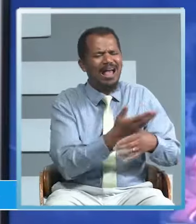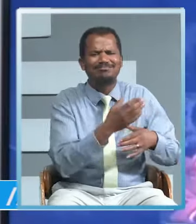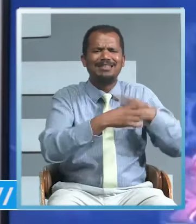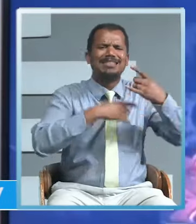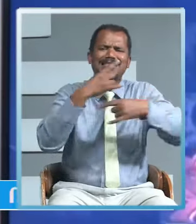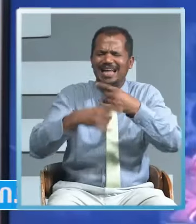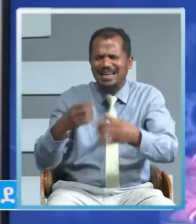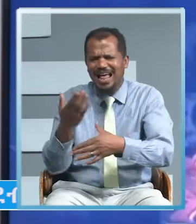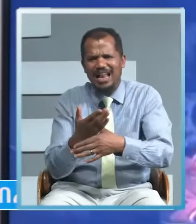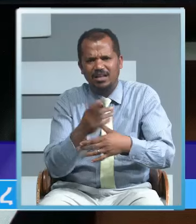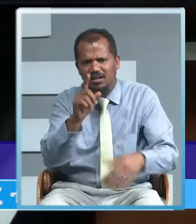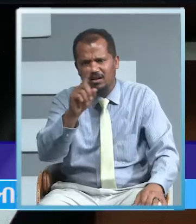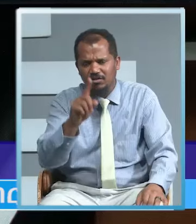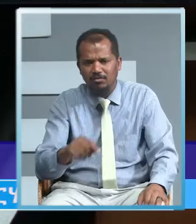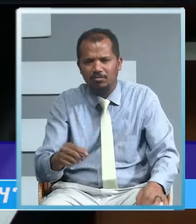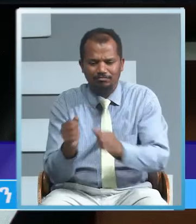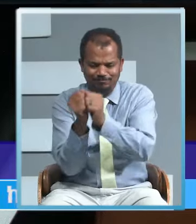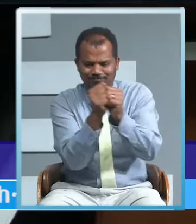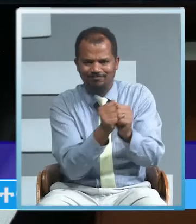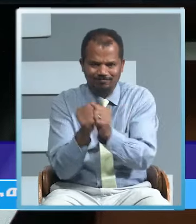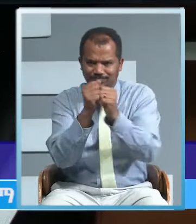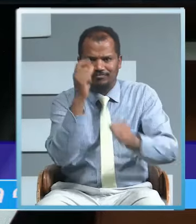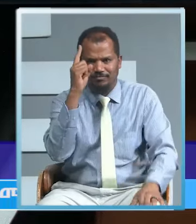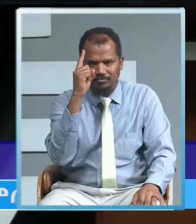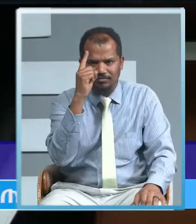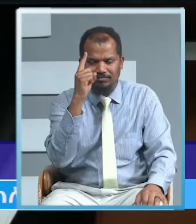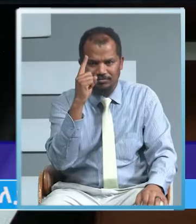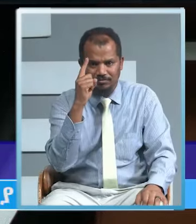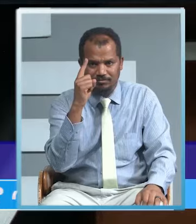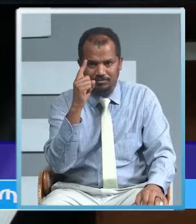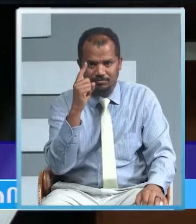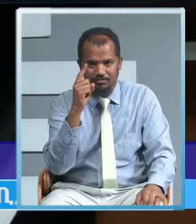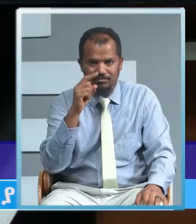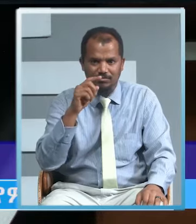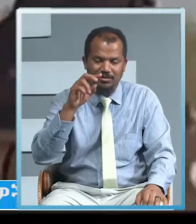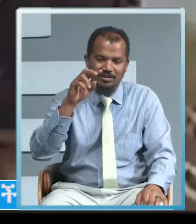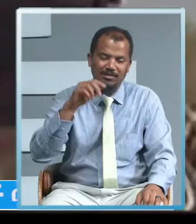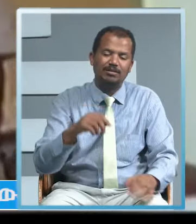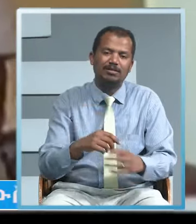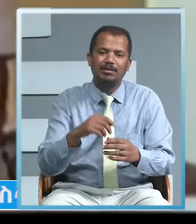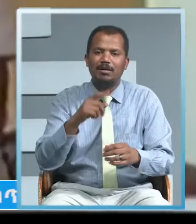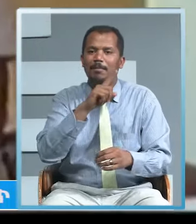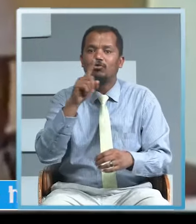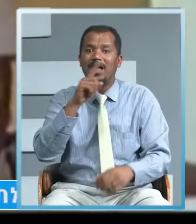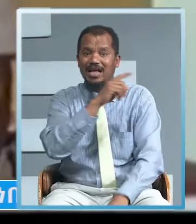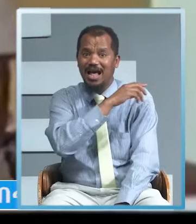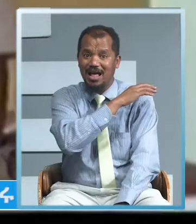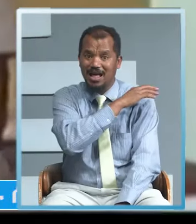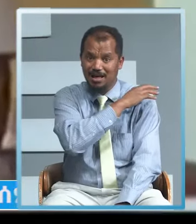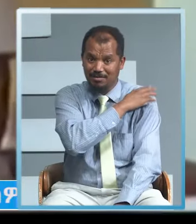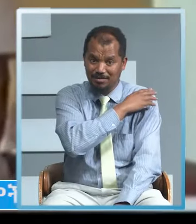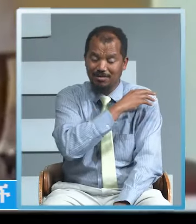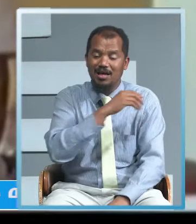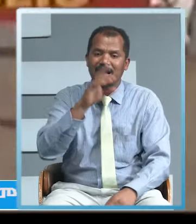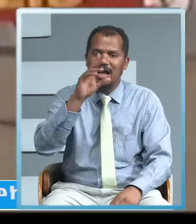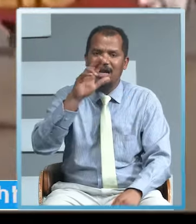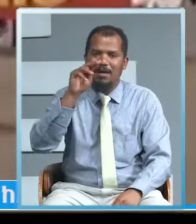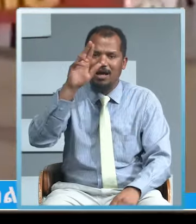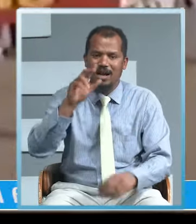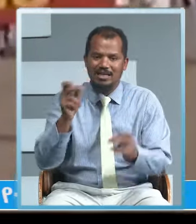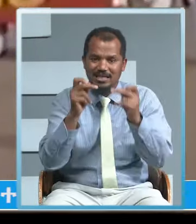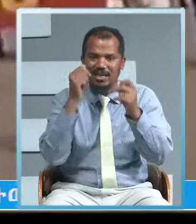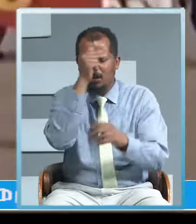ዘር አልገደበው አንድነት ነበር በአንድነት ካራቱም ማይዘን መቶ አለቃ በቀለ እንደተናገሩት የካራማራ